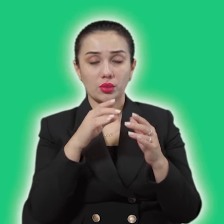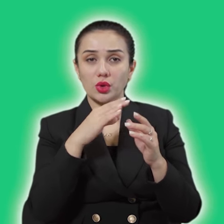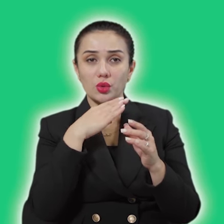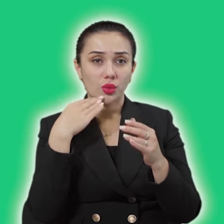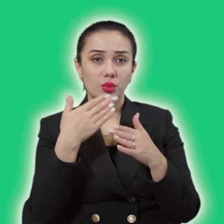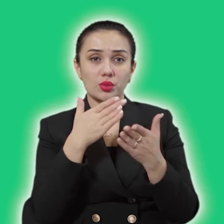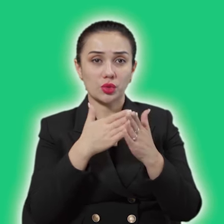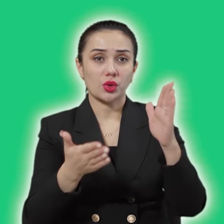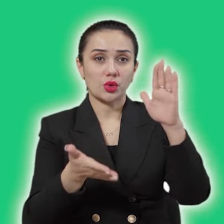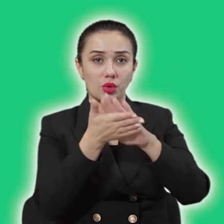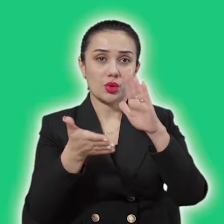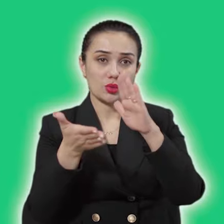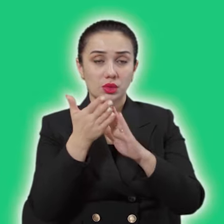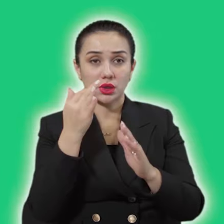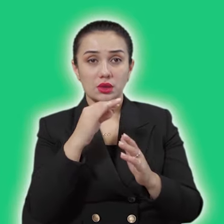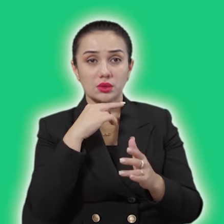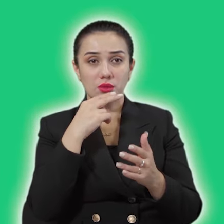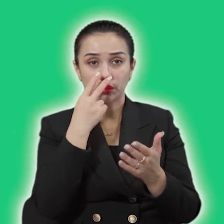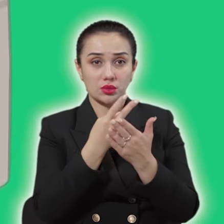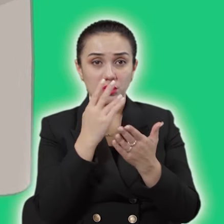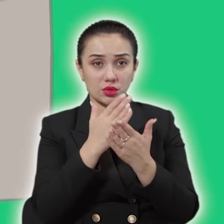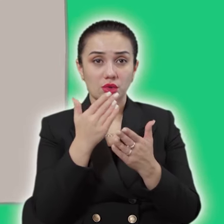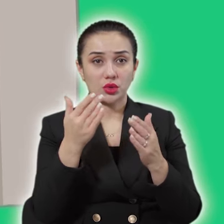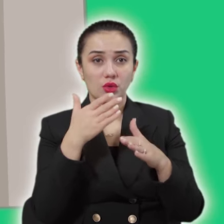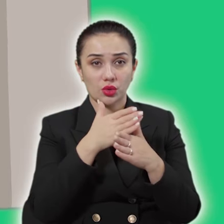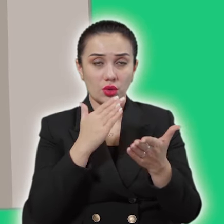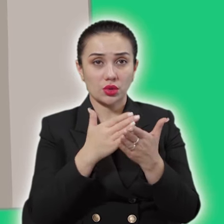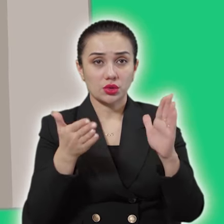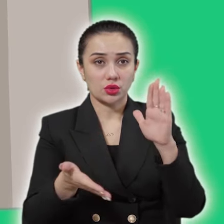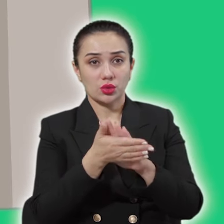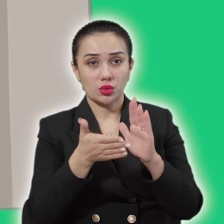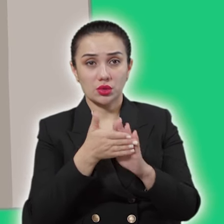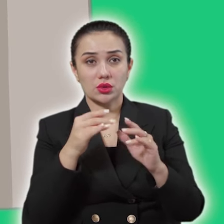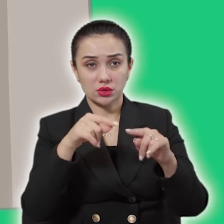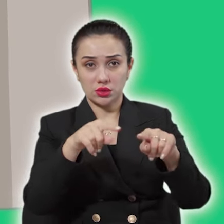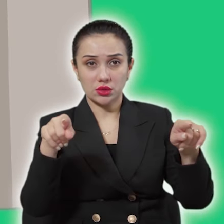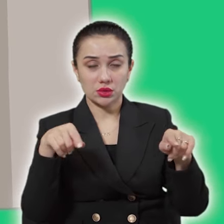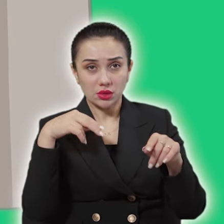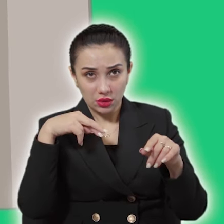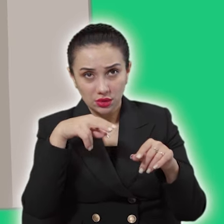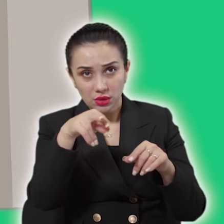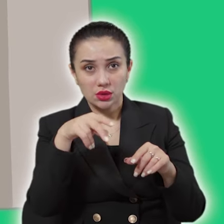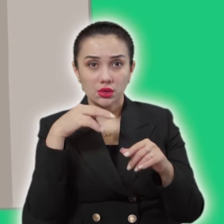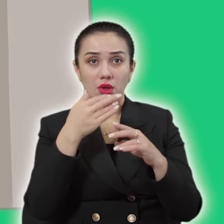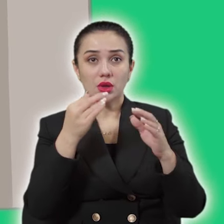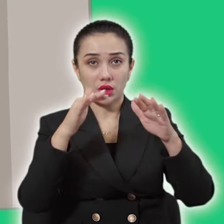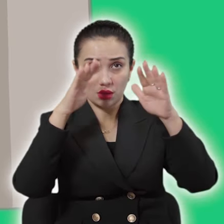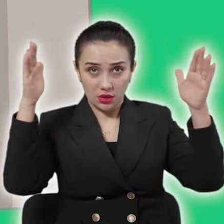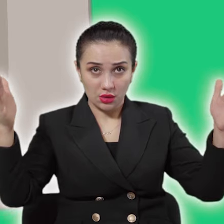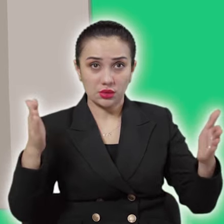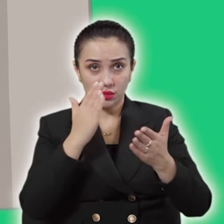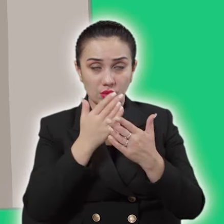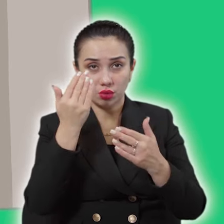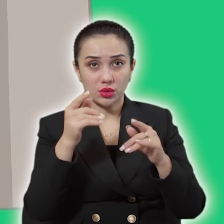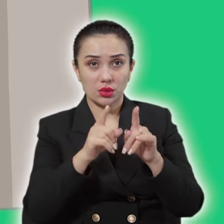yopishadi. Agar e'tibor bergan bo'lsangiz, nonvoylar non yopayotganda tandir ichiga kirib chiqadi. Tandir katta